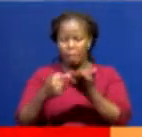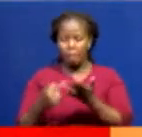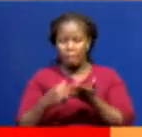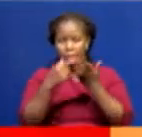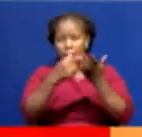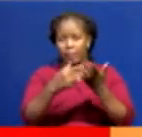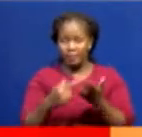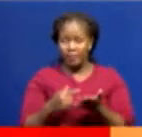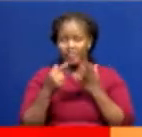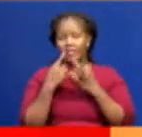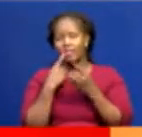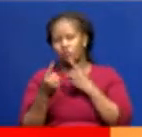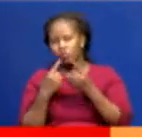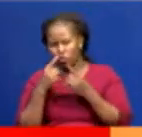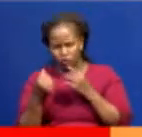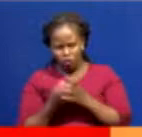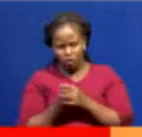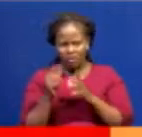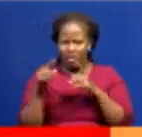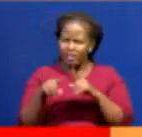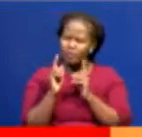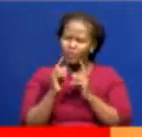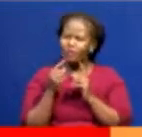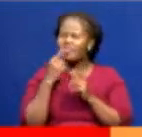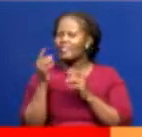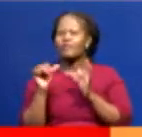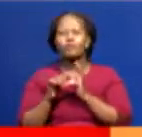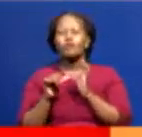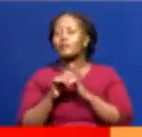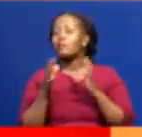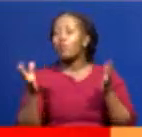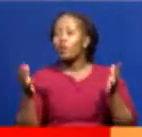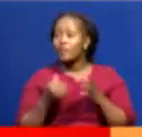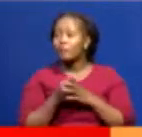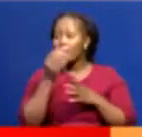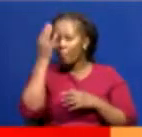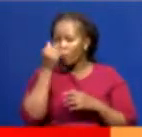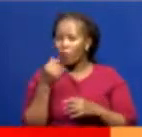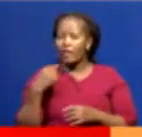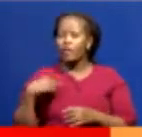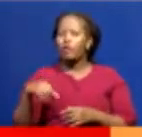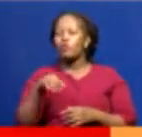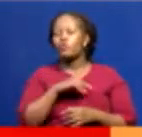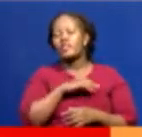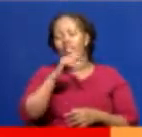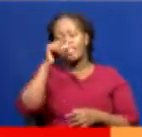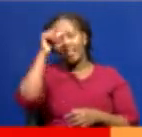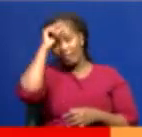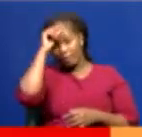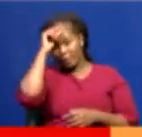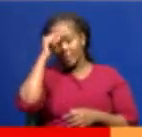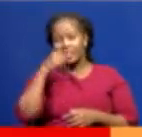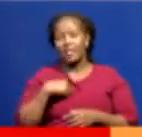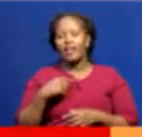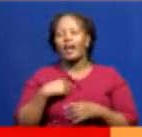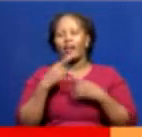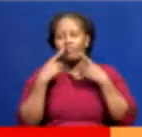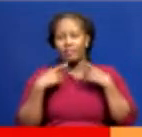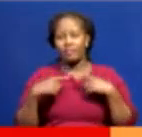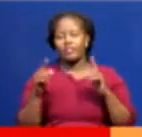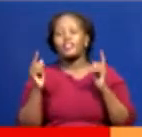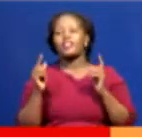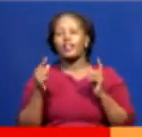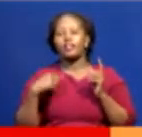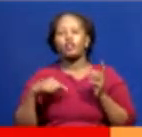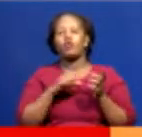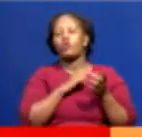ya bipartisan. Wakija watueleze shida yao ni. Na ndio maana sisi kama serikali tumewaambia upinzani, tuko